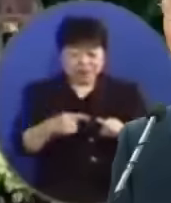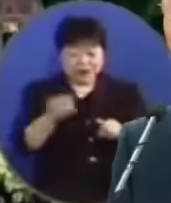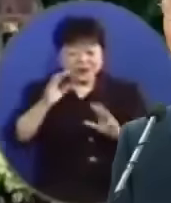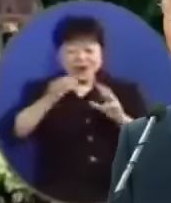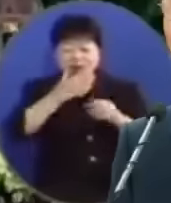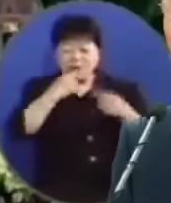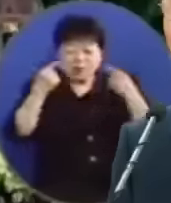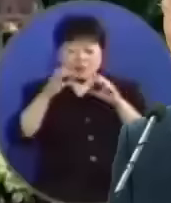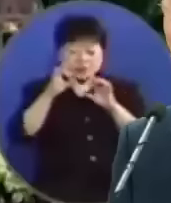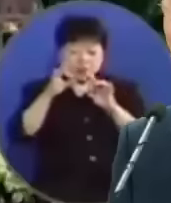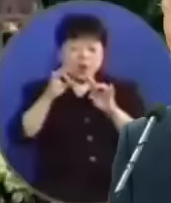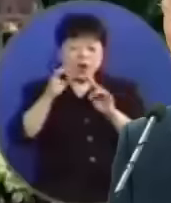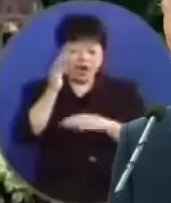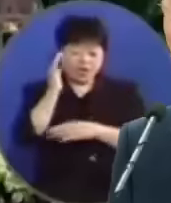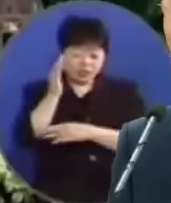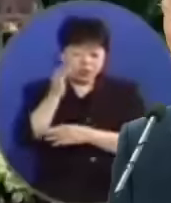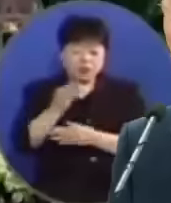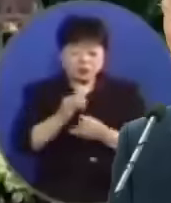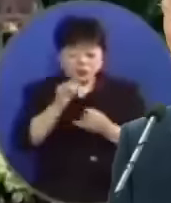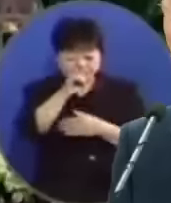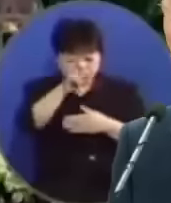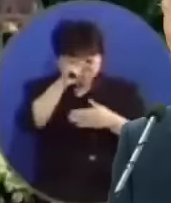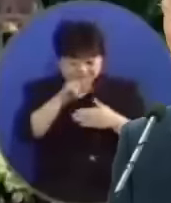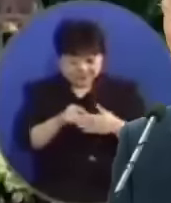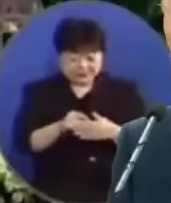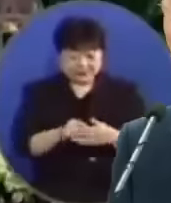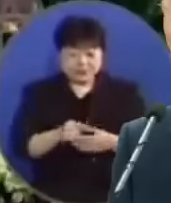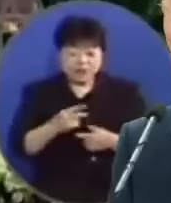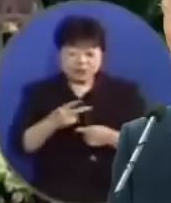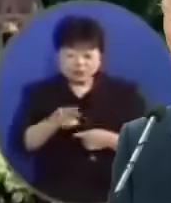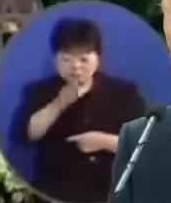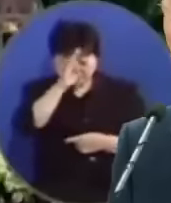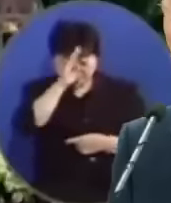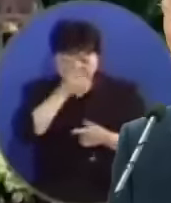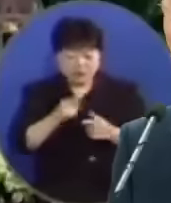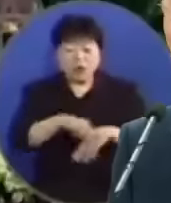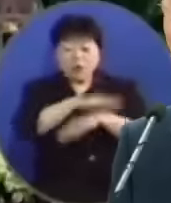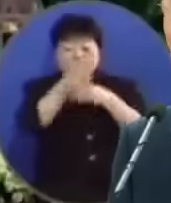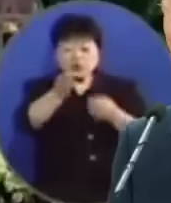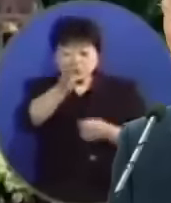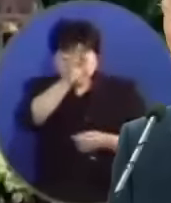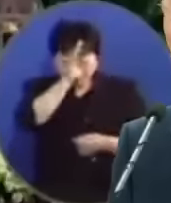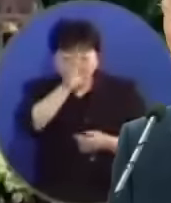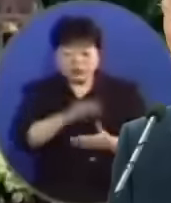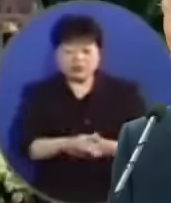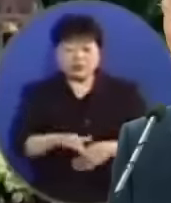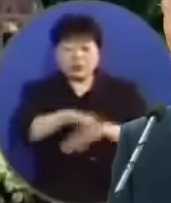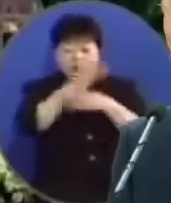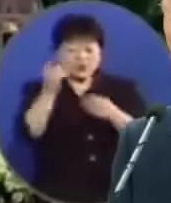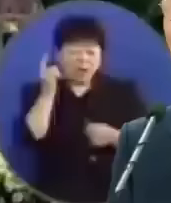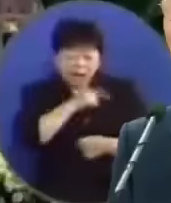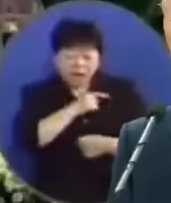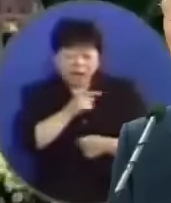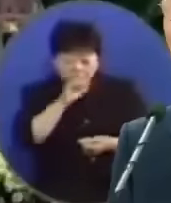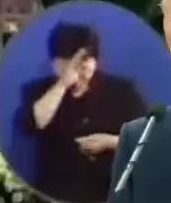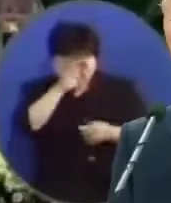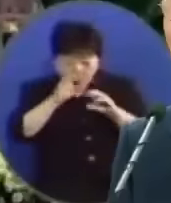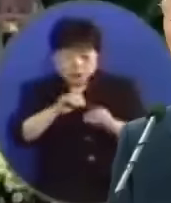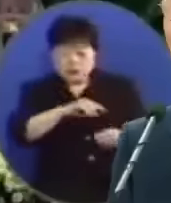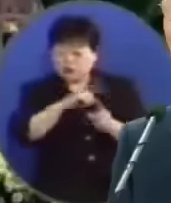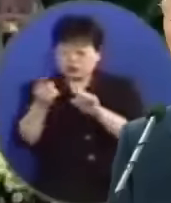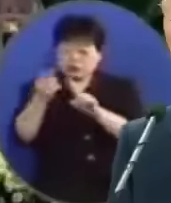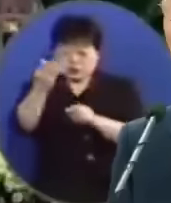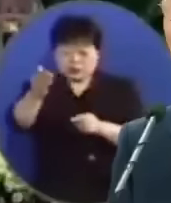천국 복음을 전파하시며 백성 중에 한두 가지 병 아닙니다. 모든 병과 모든 악한 것을 고치시니